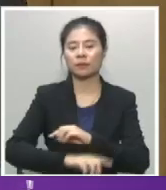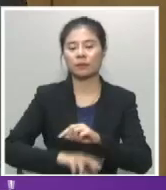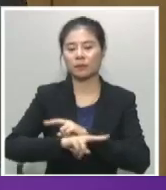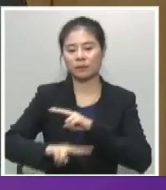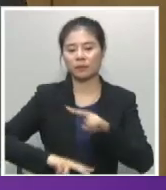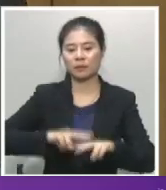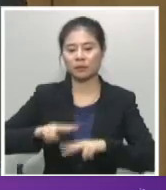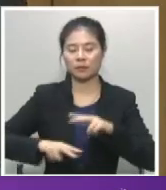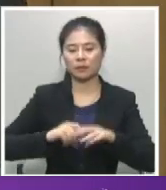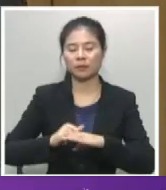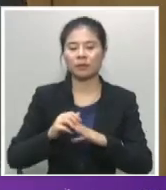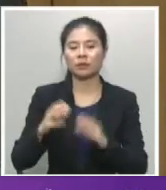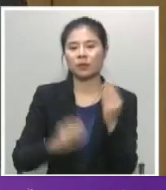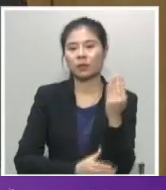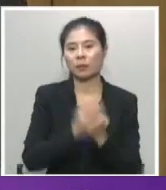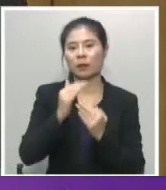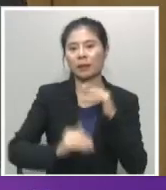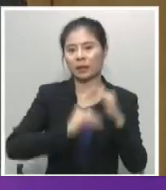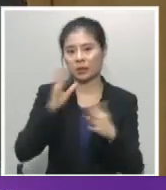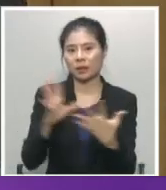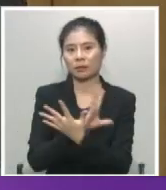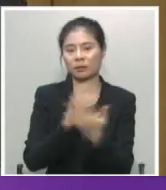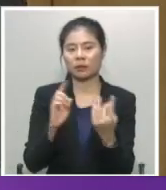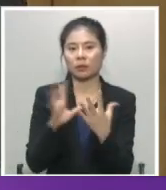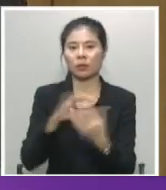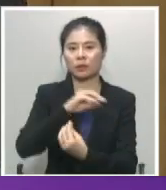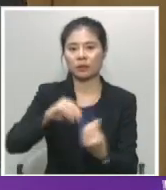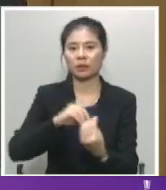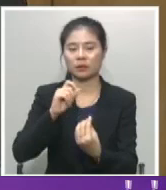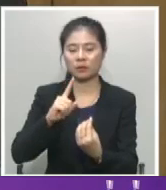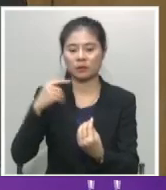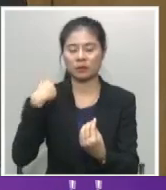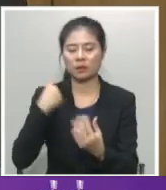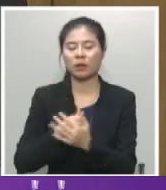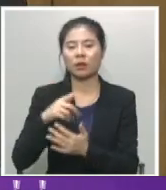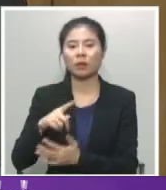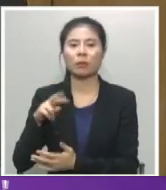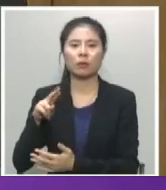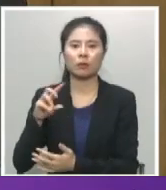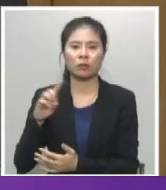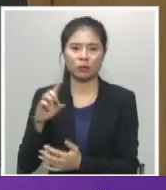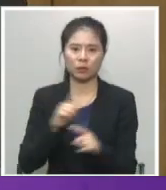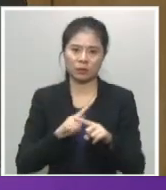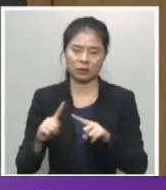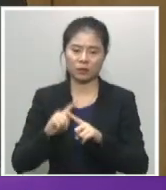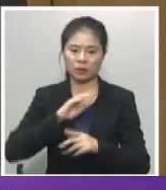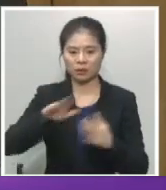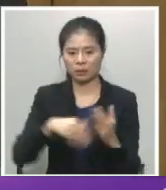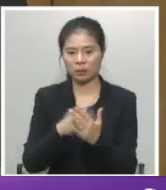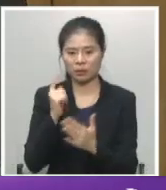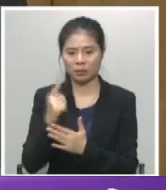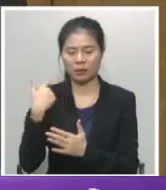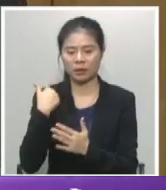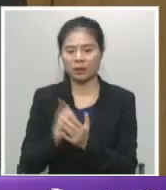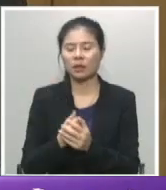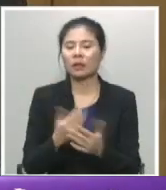โดยสภาพัฒน์โดยรัฐบาลวานโดยกิจการทั้งหมดทำโครงการขึ้นมาเนี่ยทั้งหมดเนี่ยล